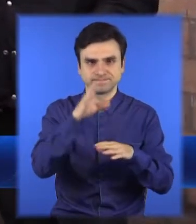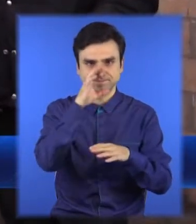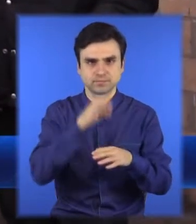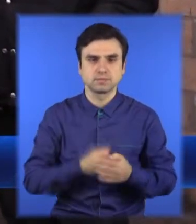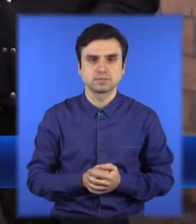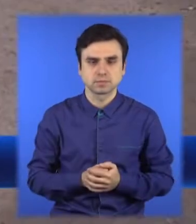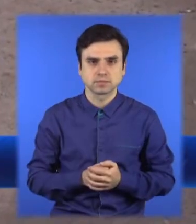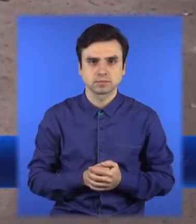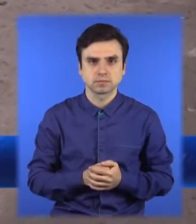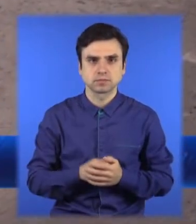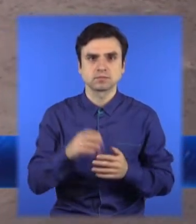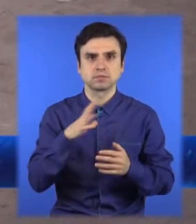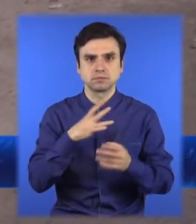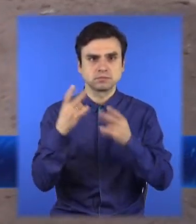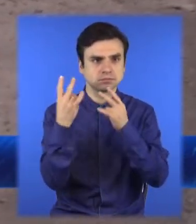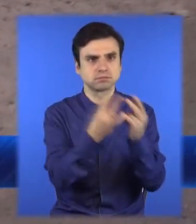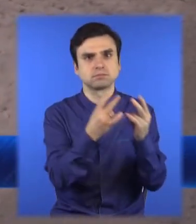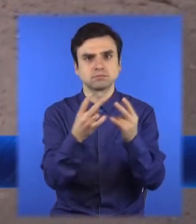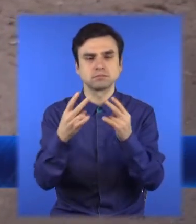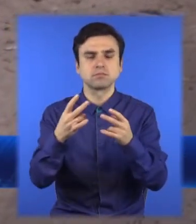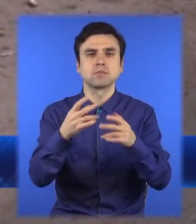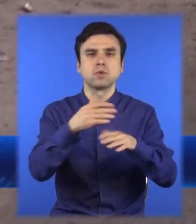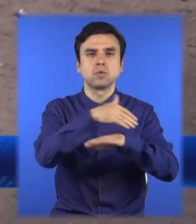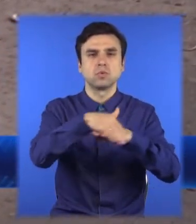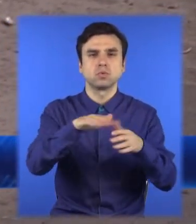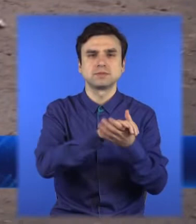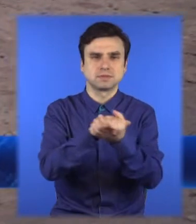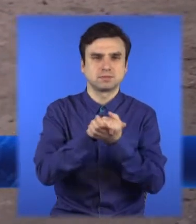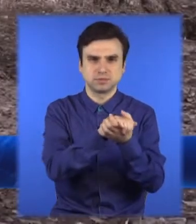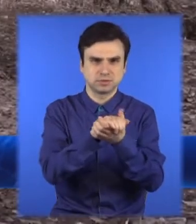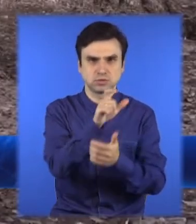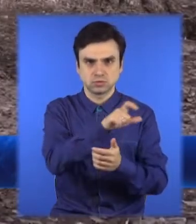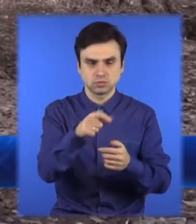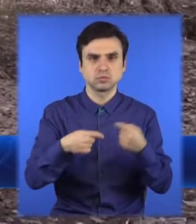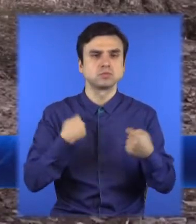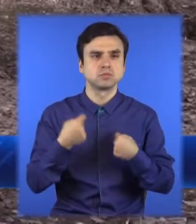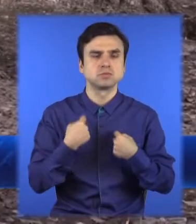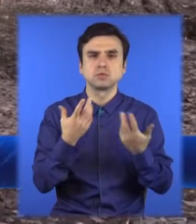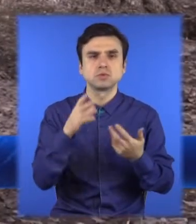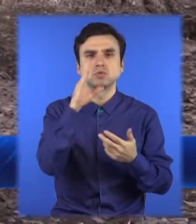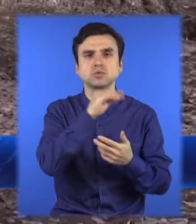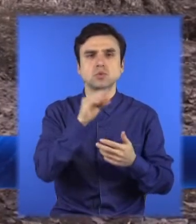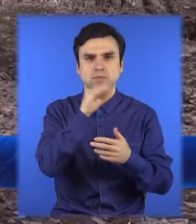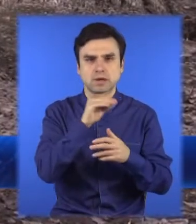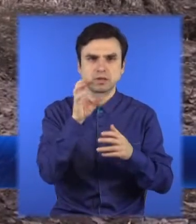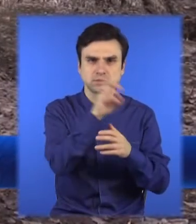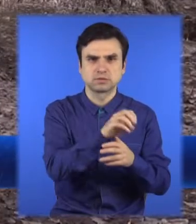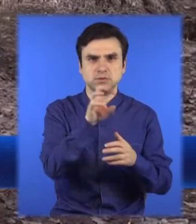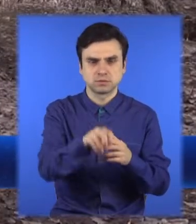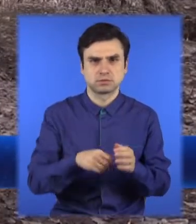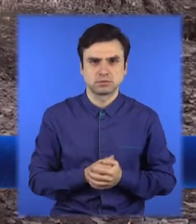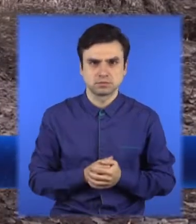Цілий список нападів. Мешканці проспекту Миру страждають від безпритульних собак. Летить на мене, хватає отут